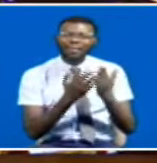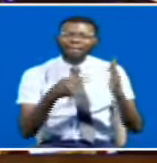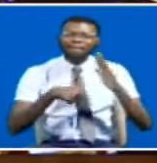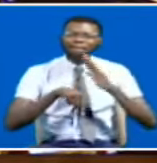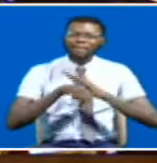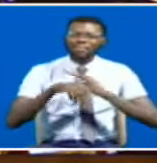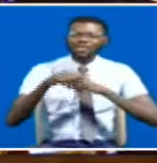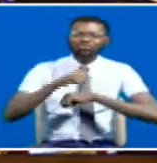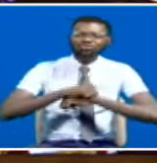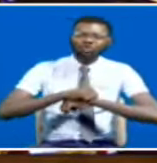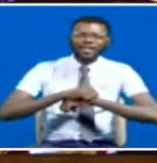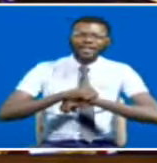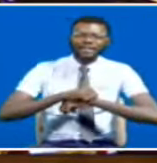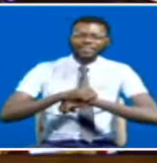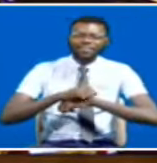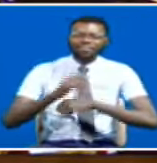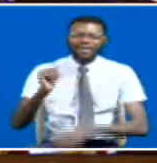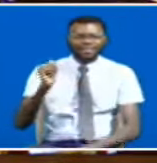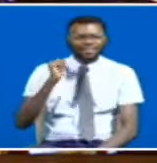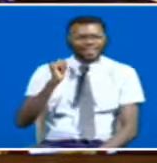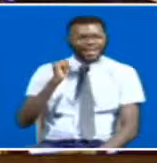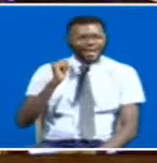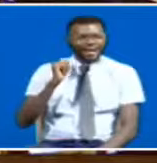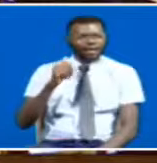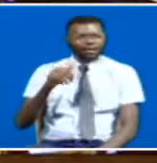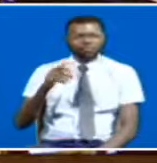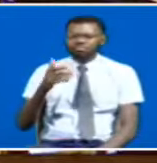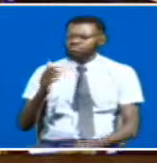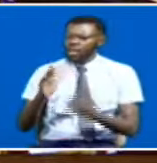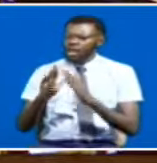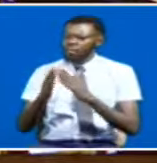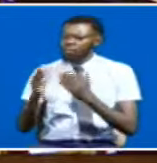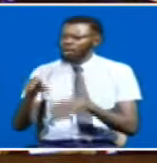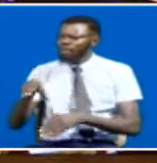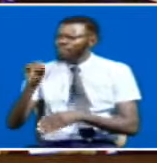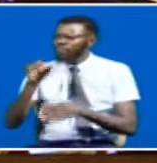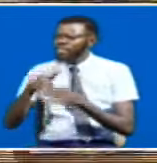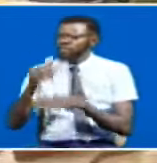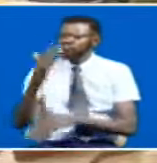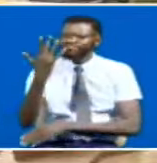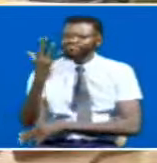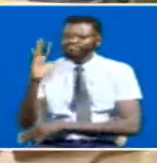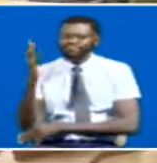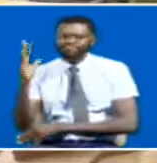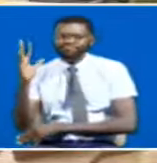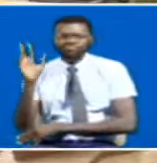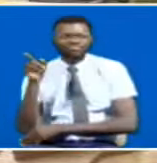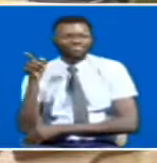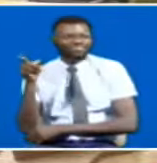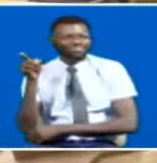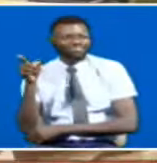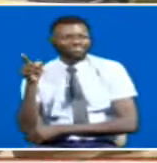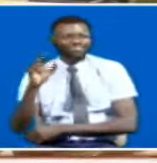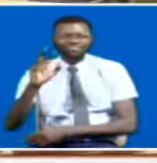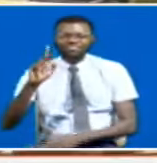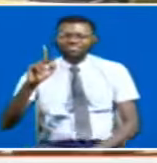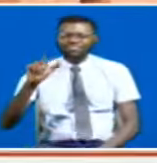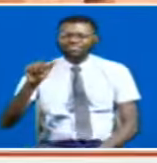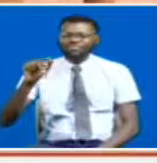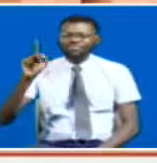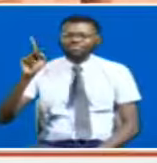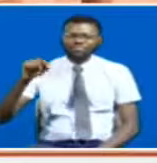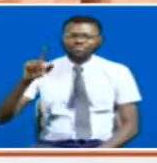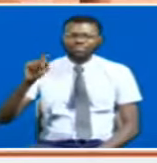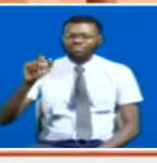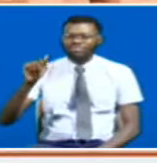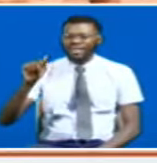Nyamira Kusini na Kaskazini vilipatikana katika msitu wa Kaptagat, kando ya barabara ya Kaptagat, Kaptarakwa.